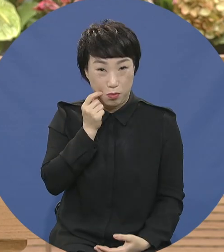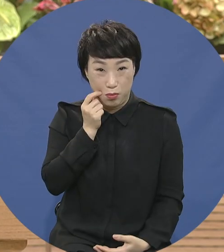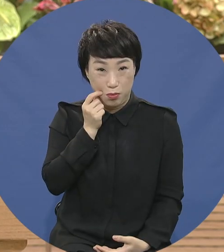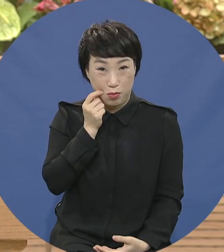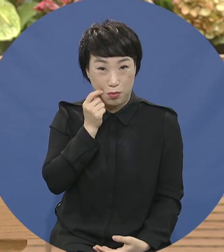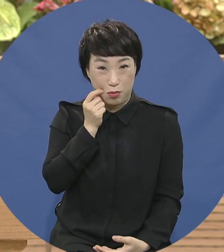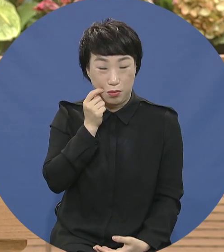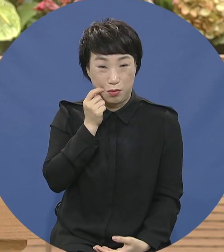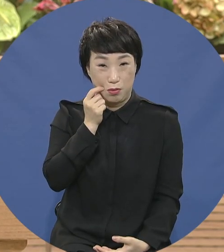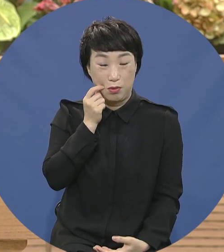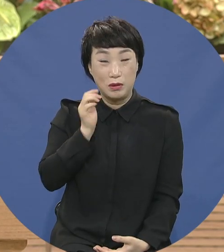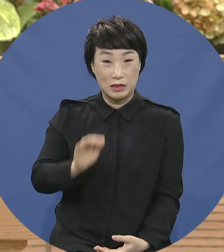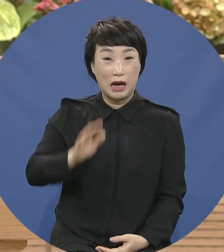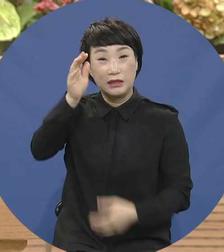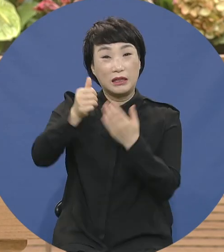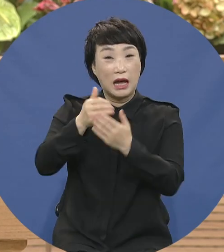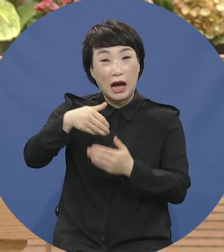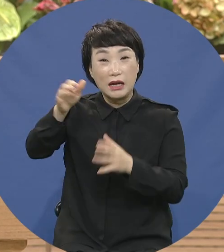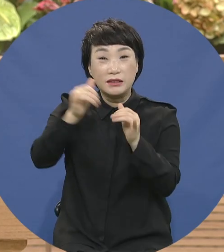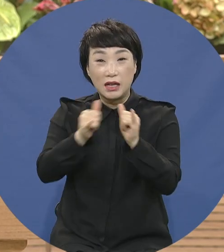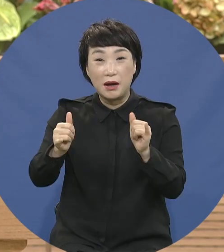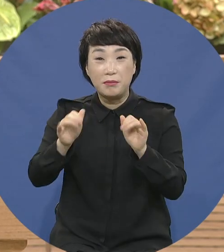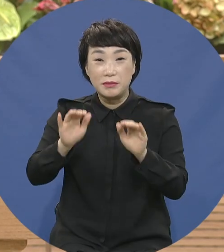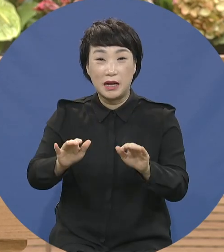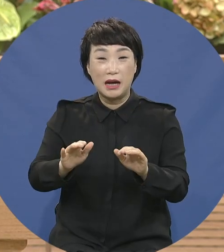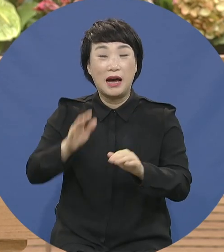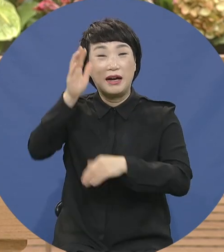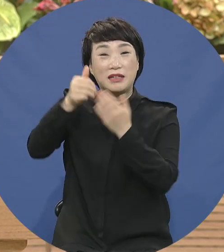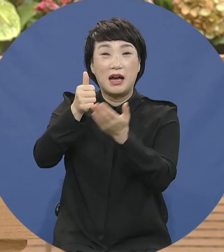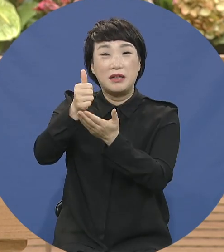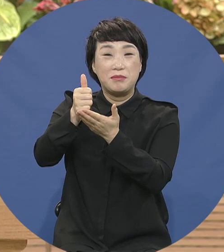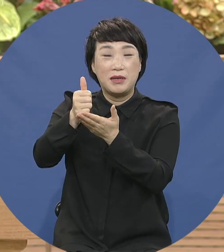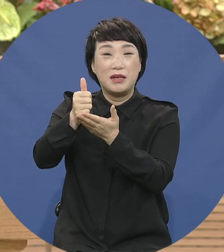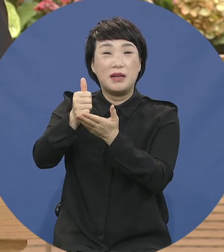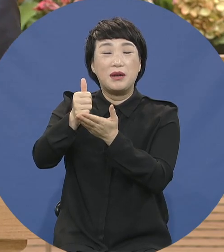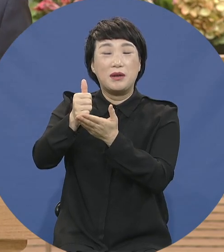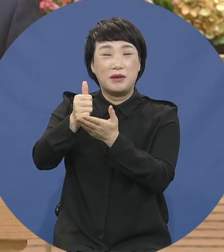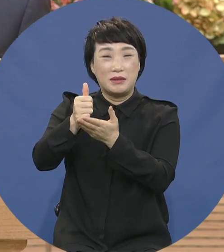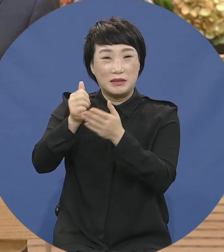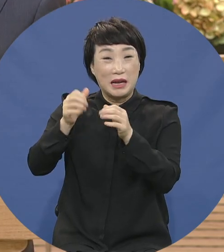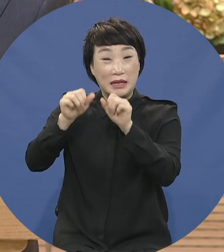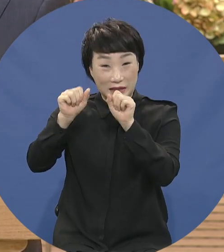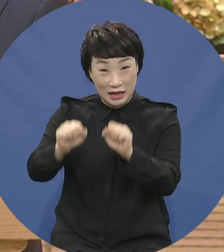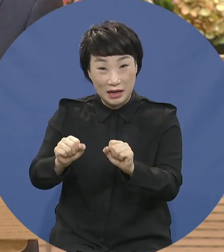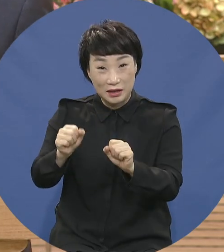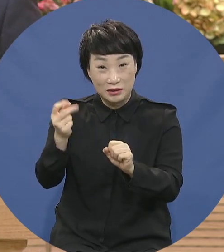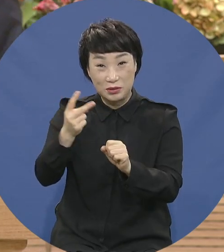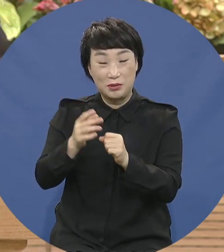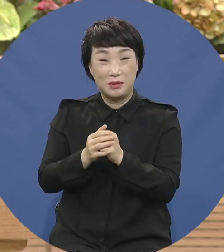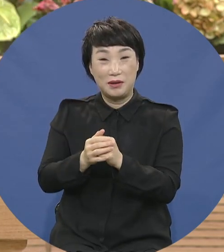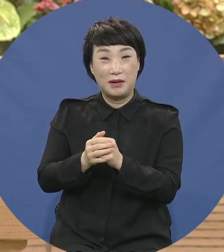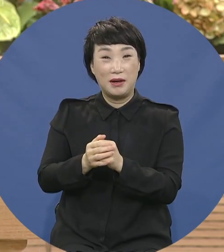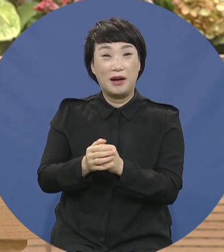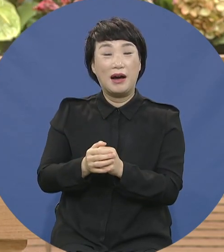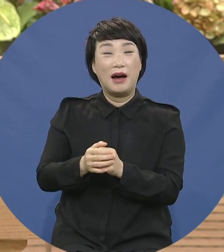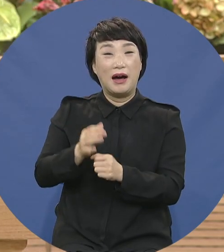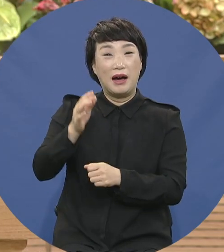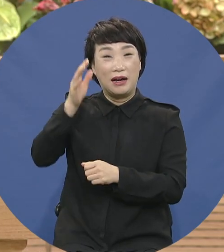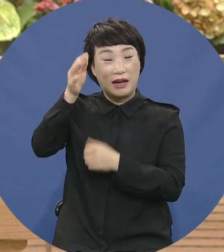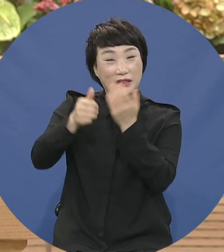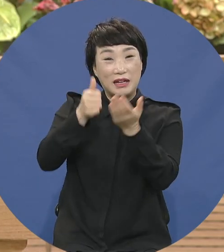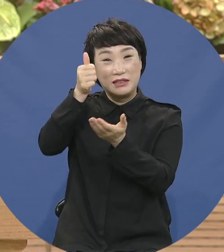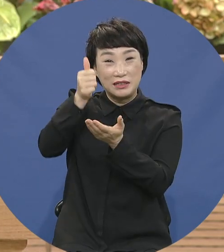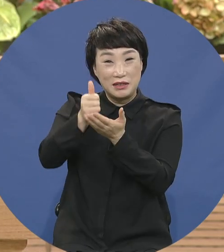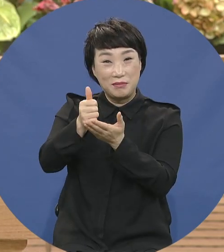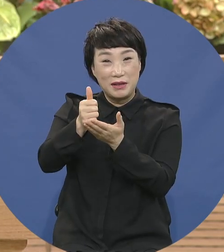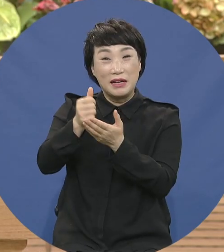못하나니 하나님께 나아가는 자는 반드시 그가 계신 것과 또한